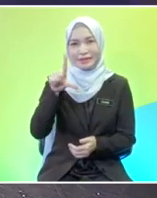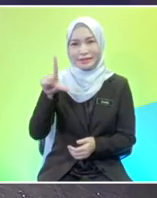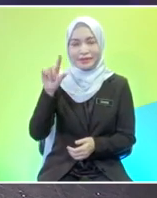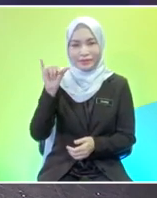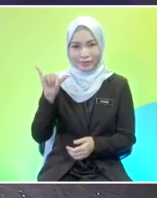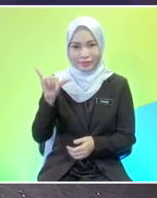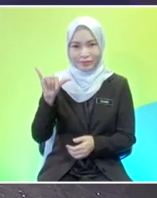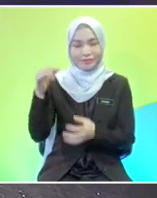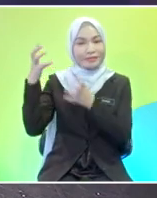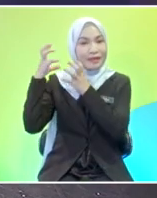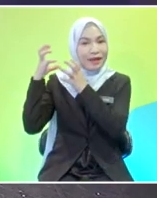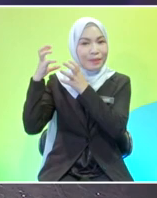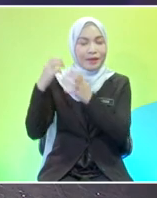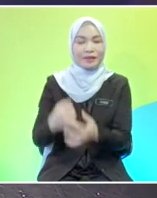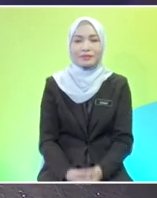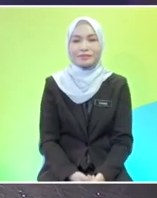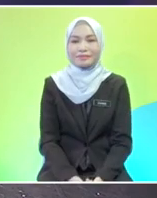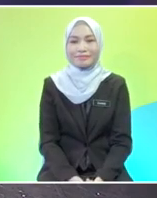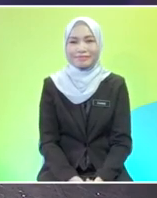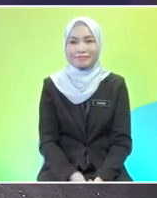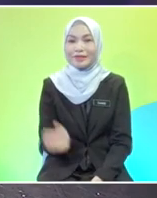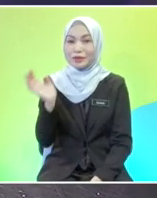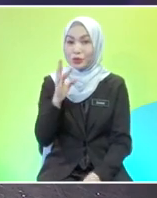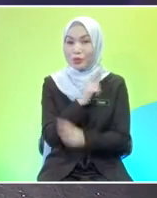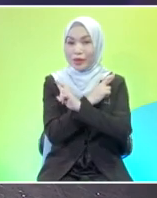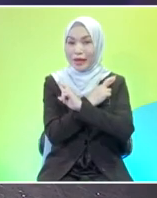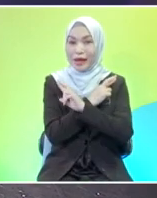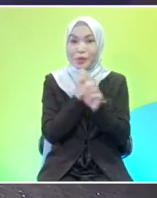kita melihat sebentar dan kita makan sedikit Jambi